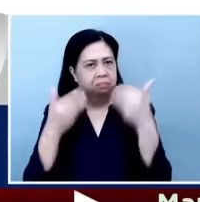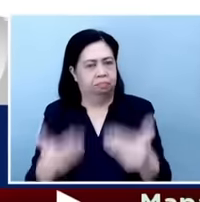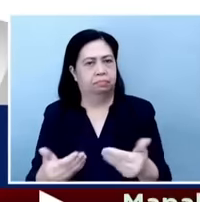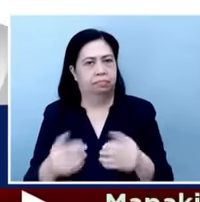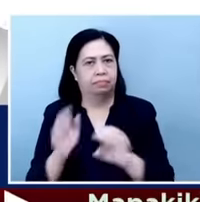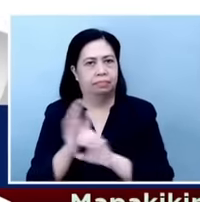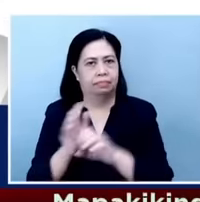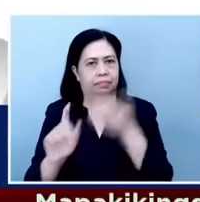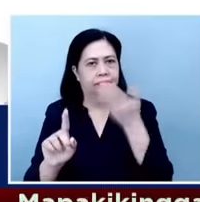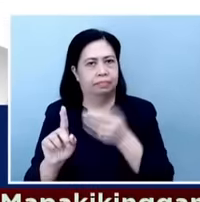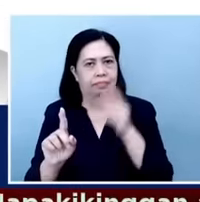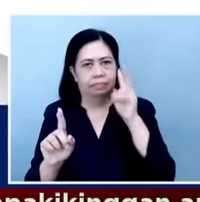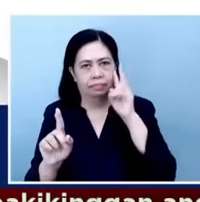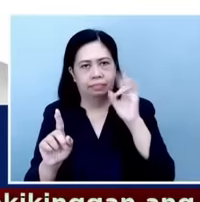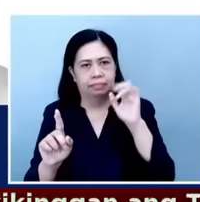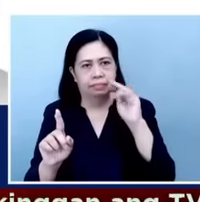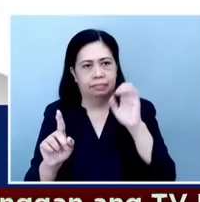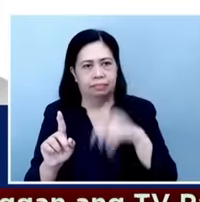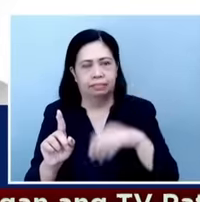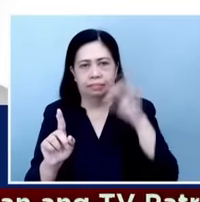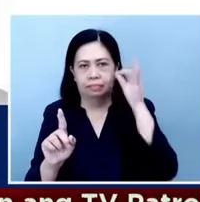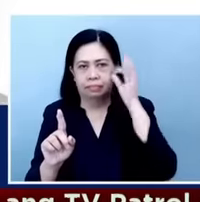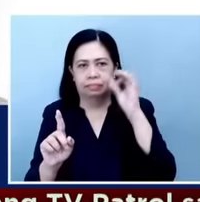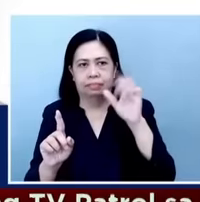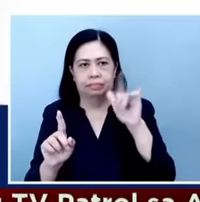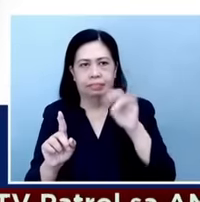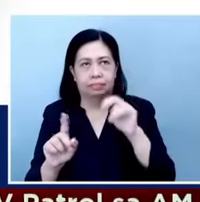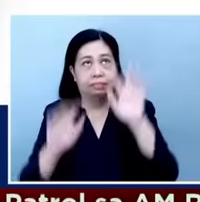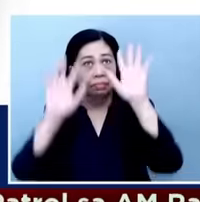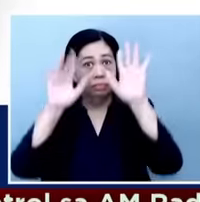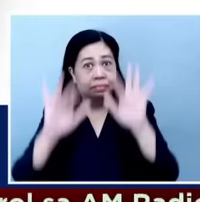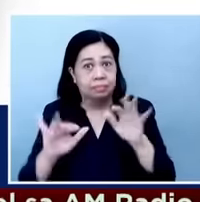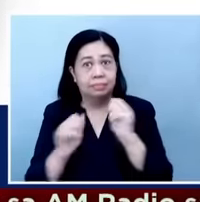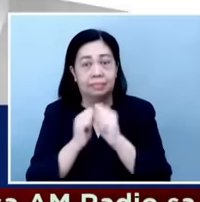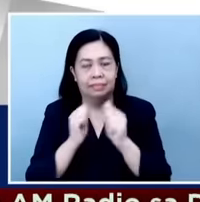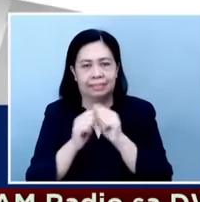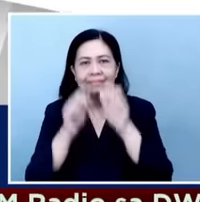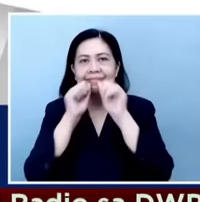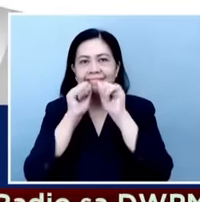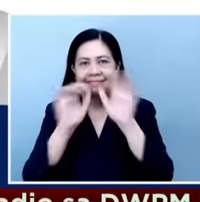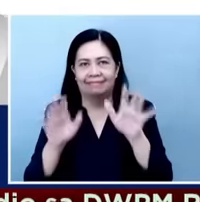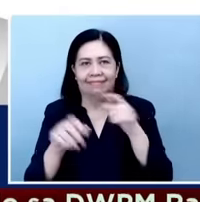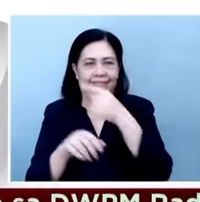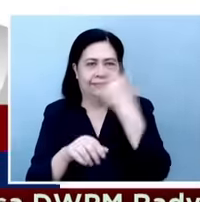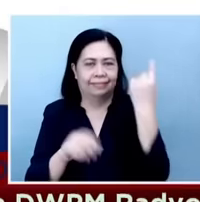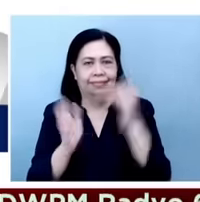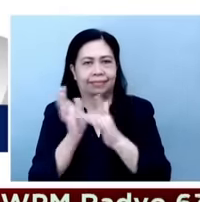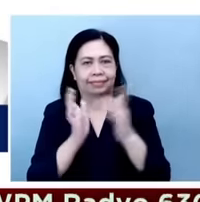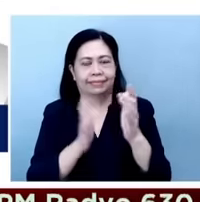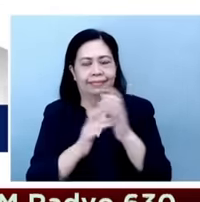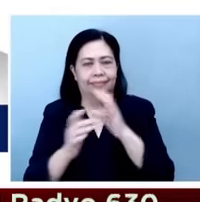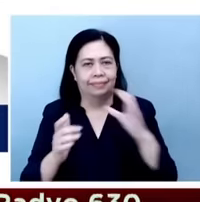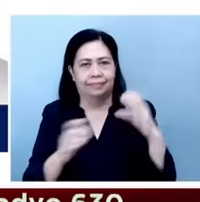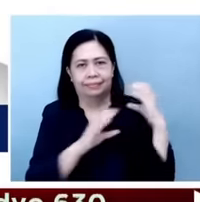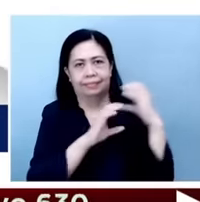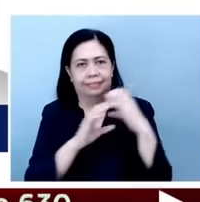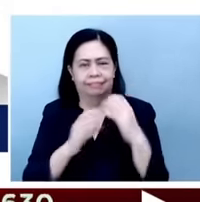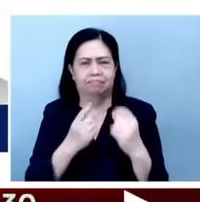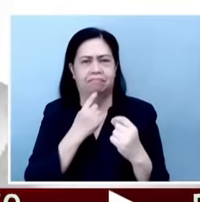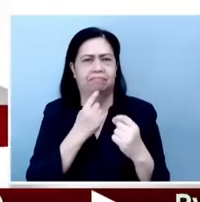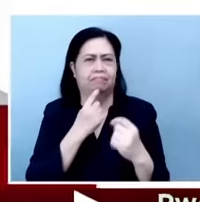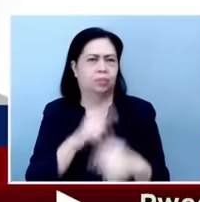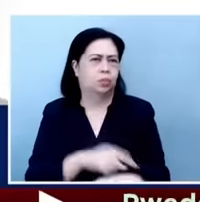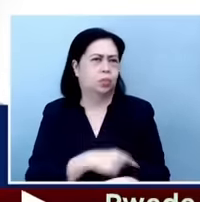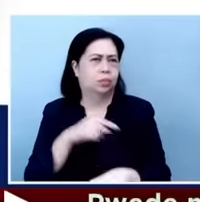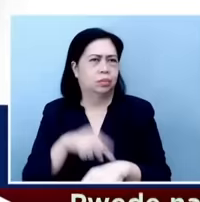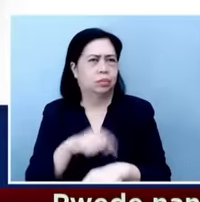na lang ni na Vincent at Fidelino. Blessing po yan ng Nazareno. sobrang naming namisin ni ano yung pong Nazareno po. Syempre hindi namin